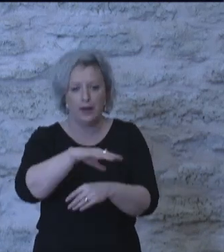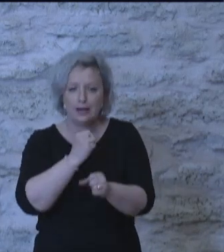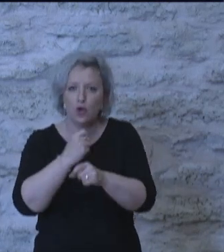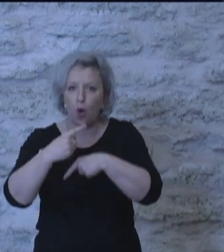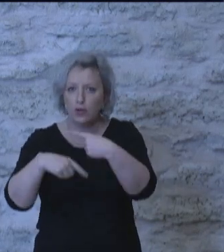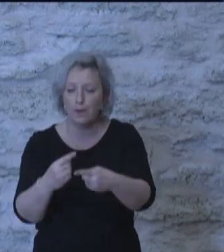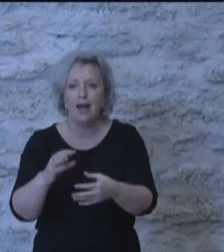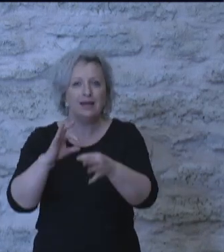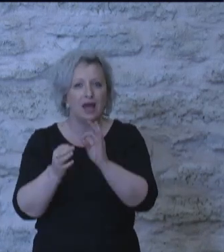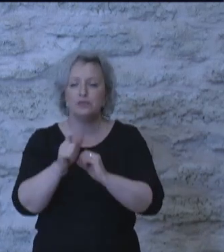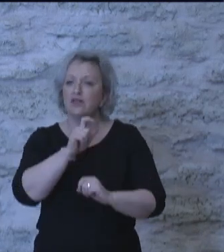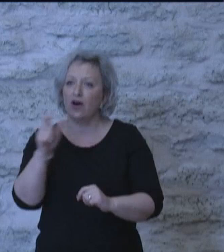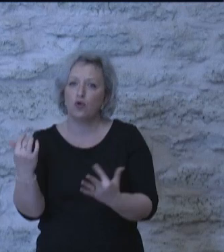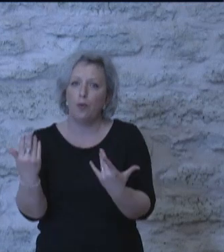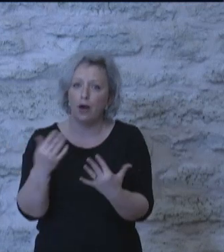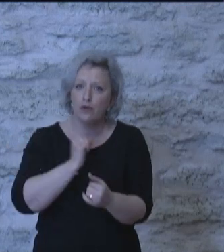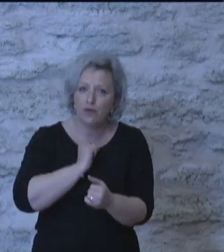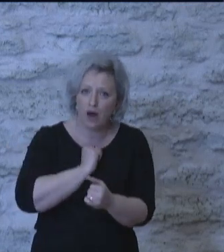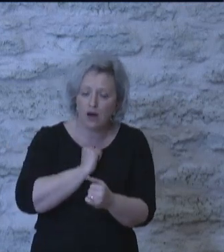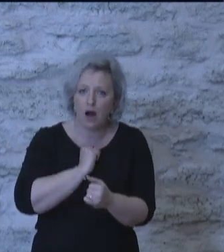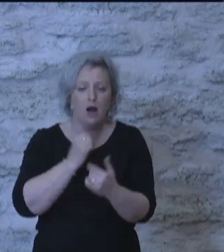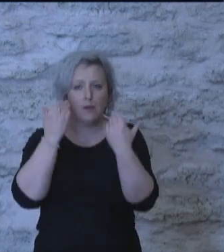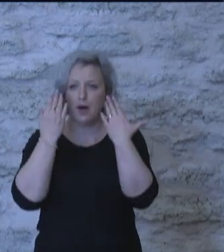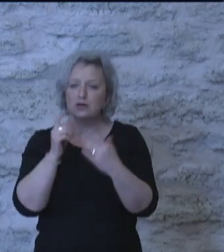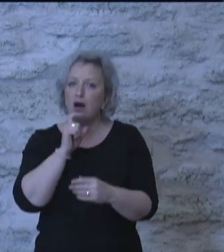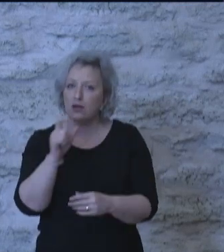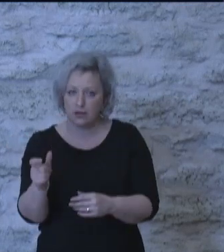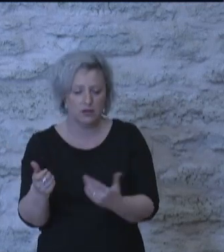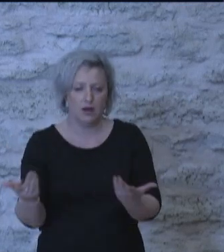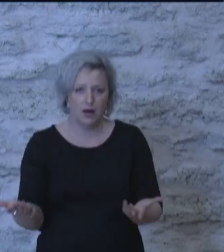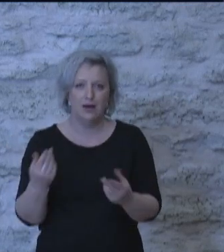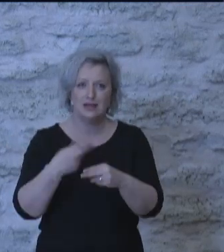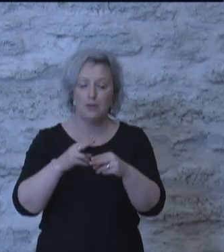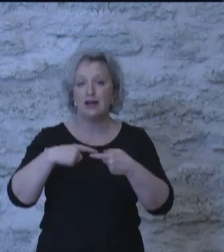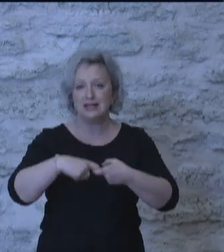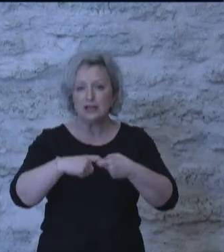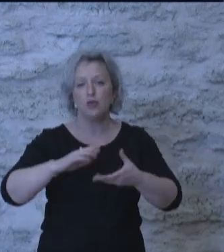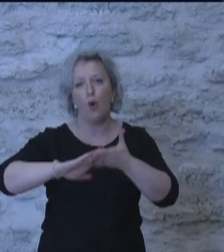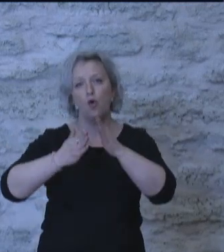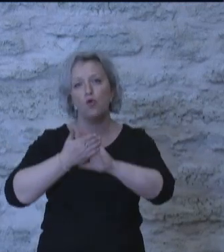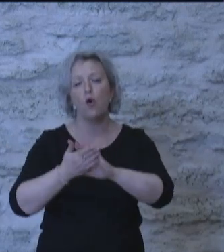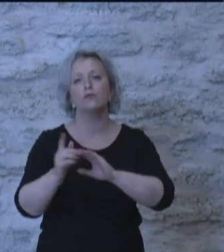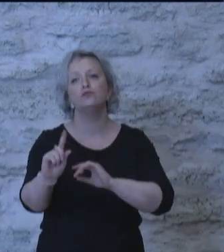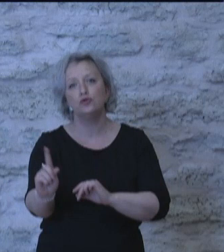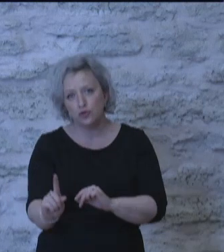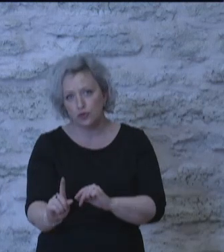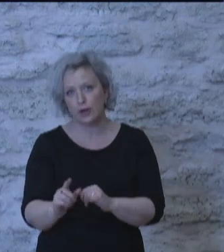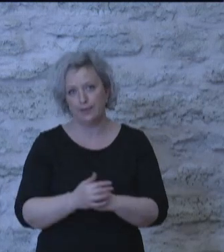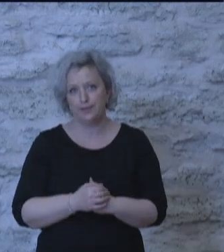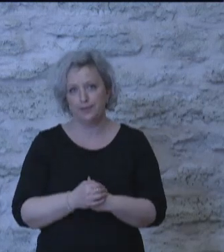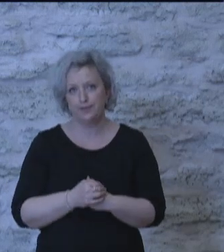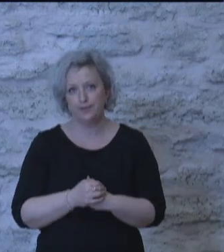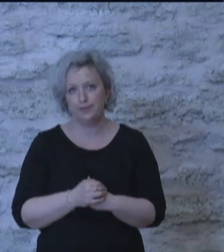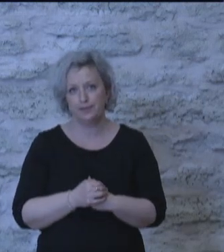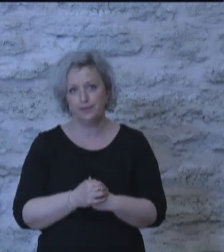kui palju neil vaja on, abipolitseinike ma anda ei saa, sellest see sõltub täielikult sellest olukorrast, milles me võime ühele hetkel ennast leida.